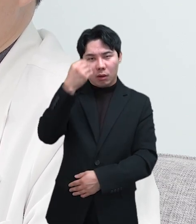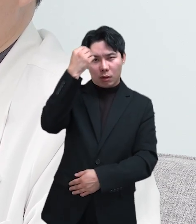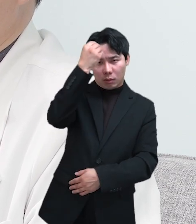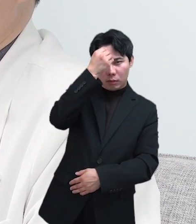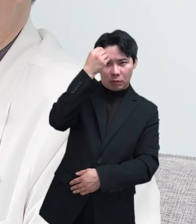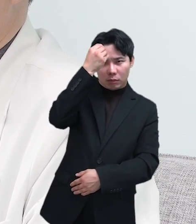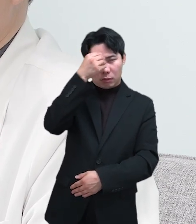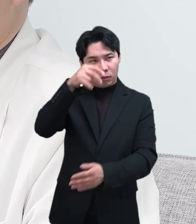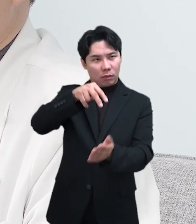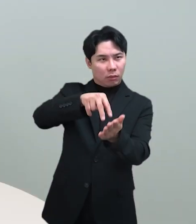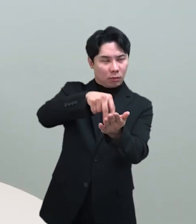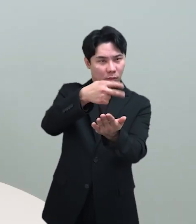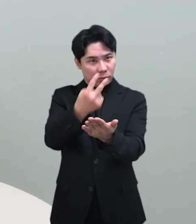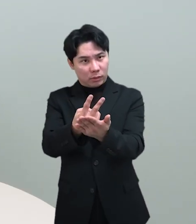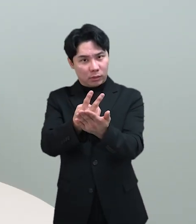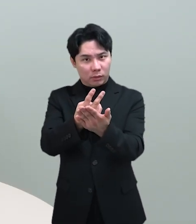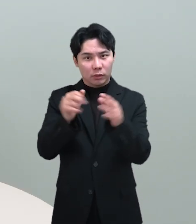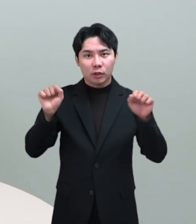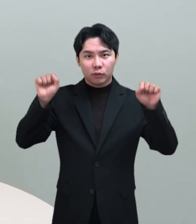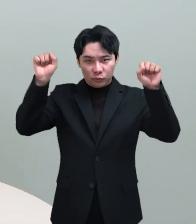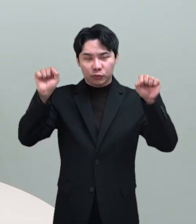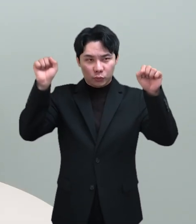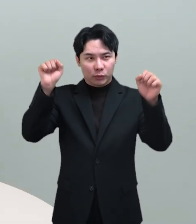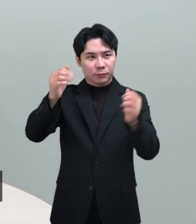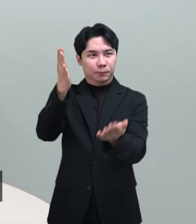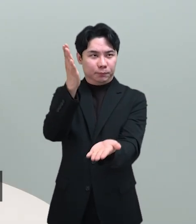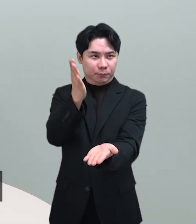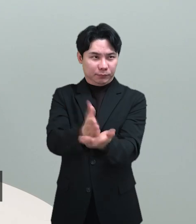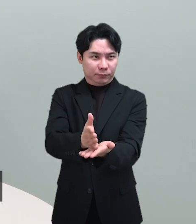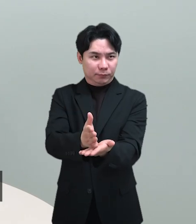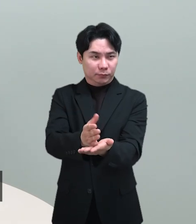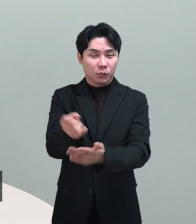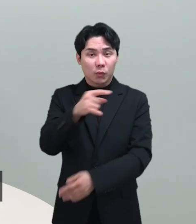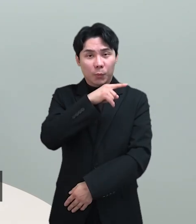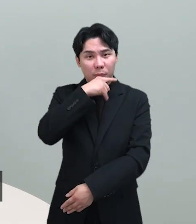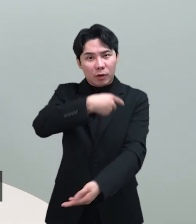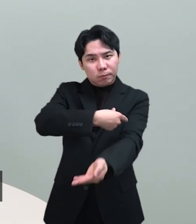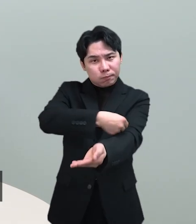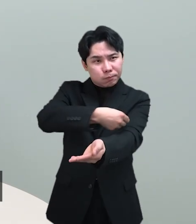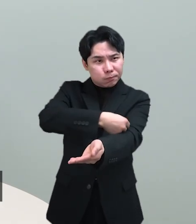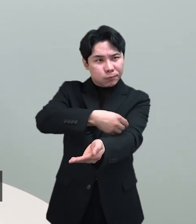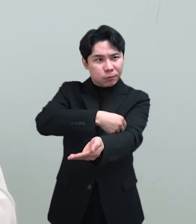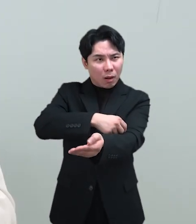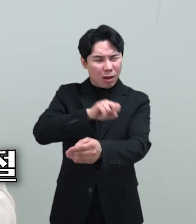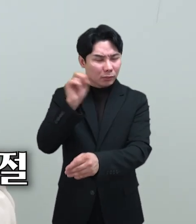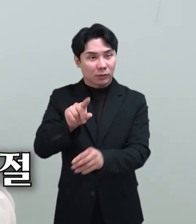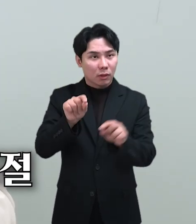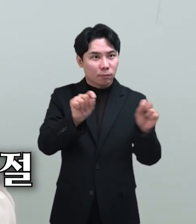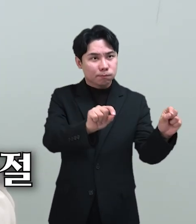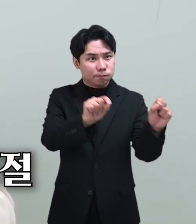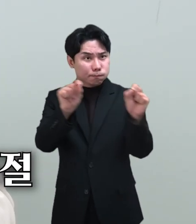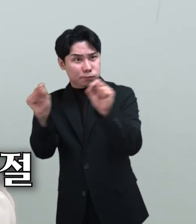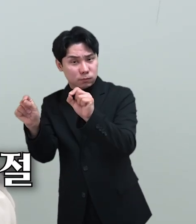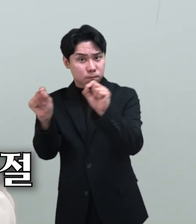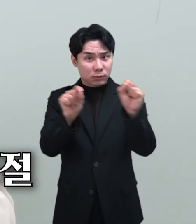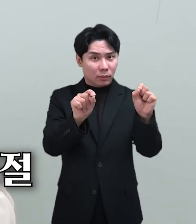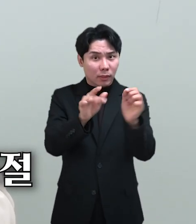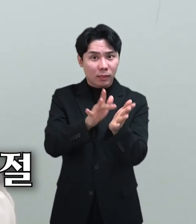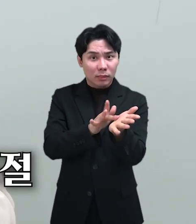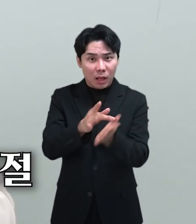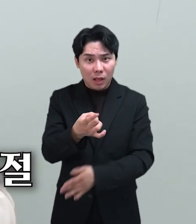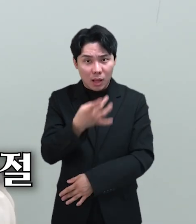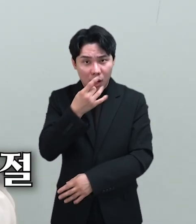정확하게 몸에 좋고요. 현기증이 나거나 어지러울 때도 운동을 즉시 중단하는 것이 좋습니다. 또 투석 일정이 갑자기